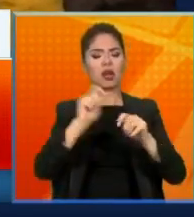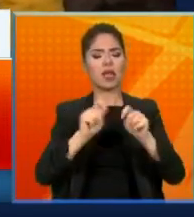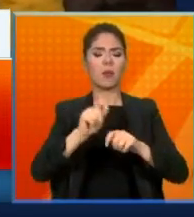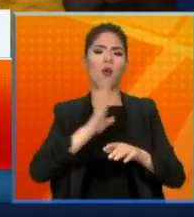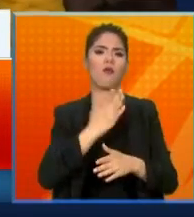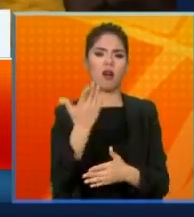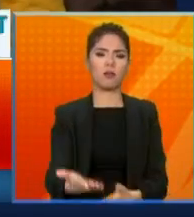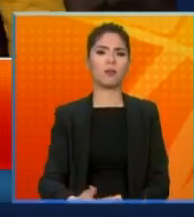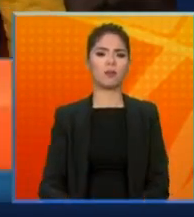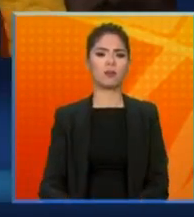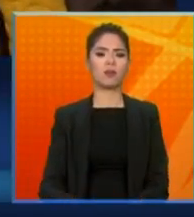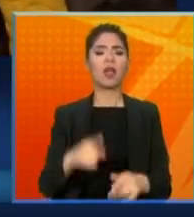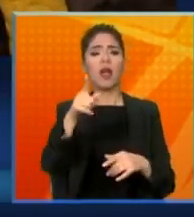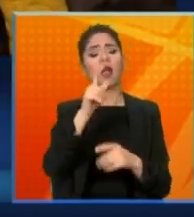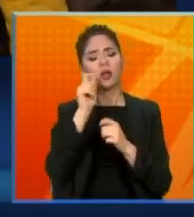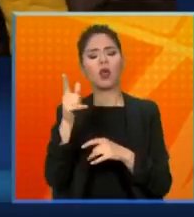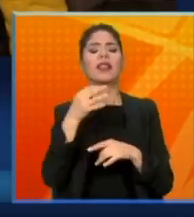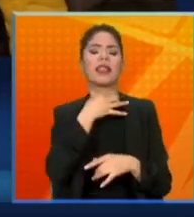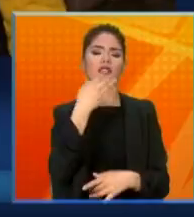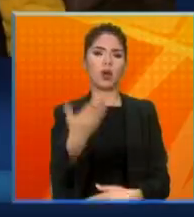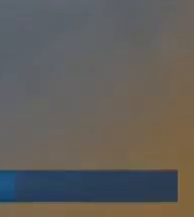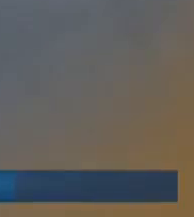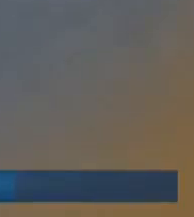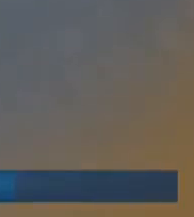bırakalım. Ahmet Çelik, teşekkürler.